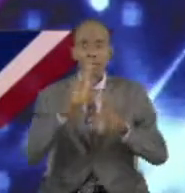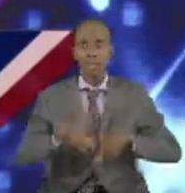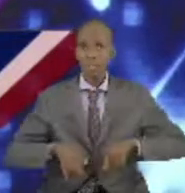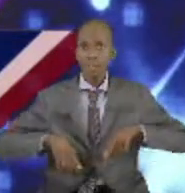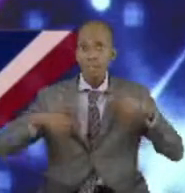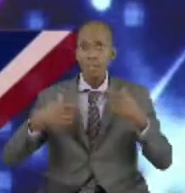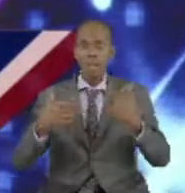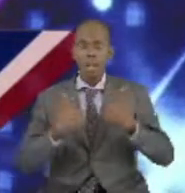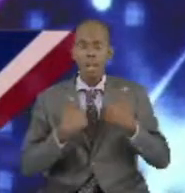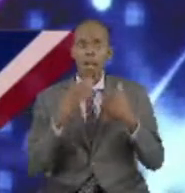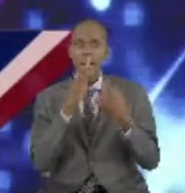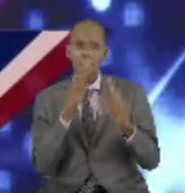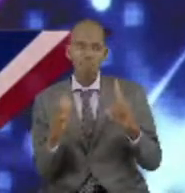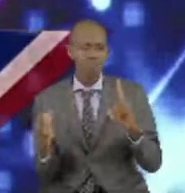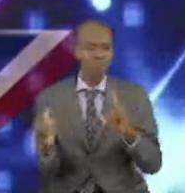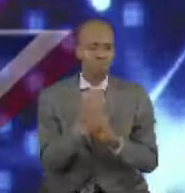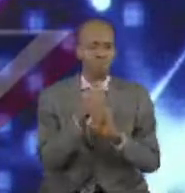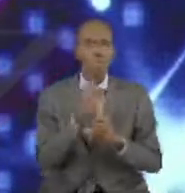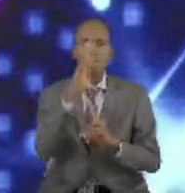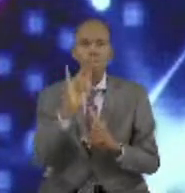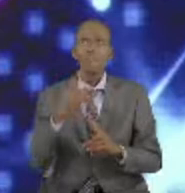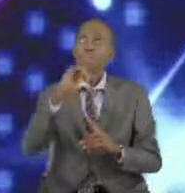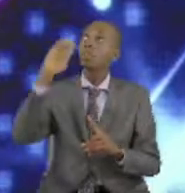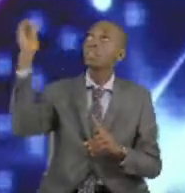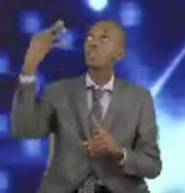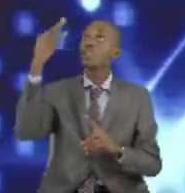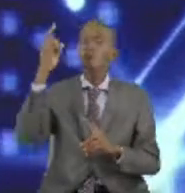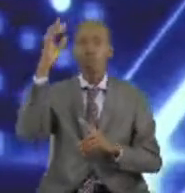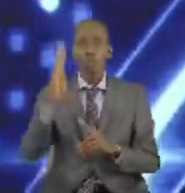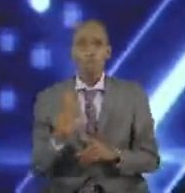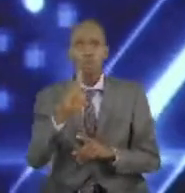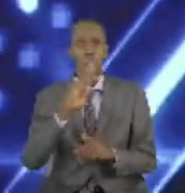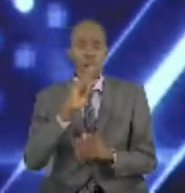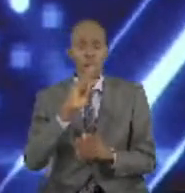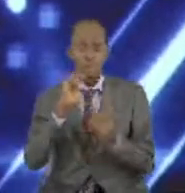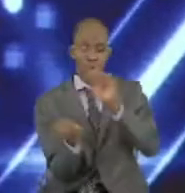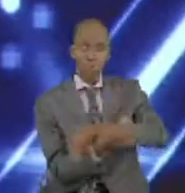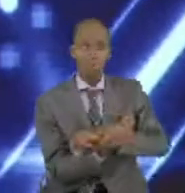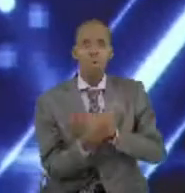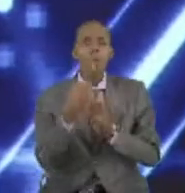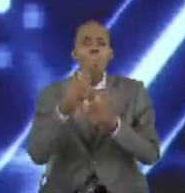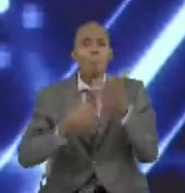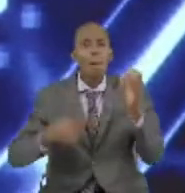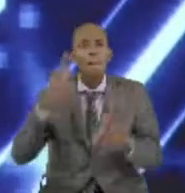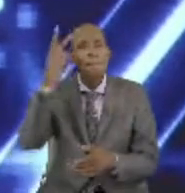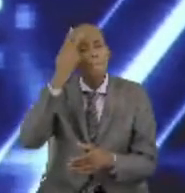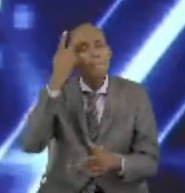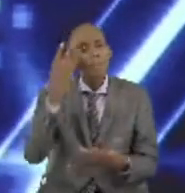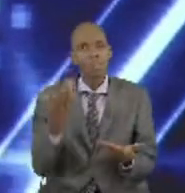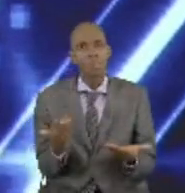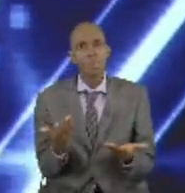été hassar été saisi par la grâce de dieu que vous avez man a été transformé un seul but he